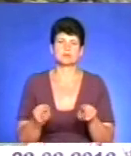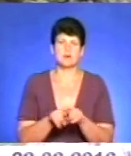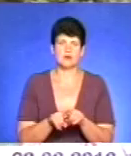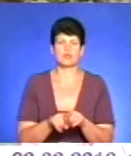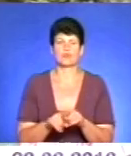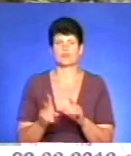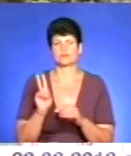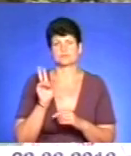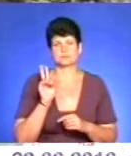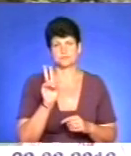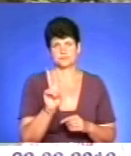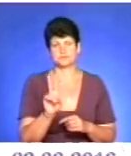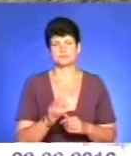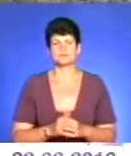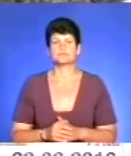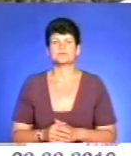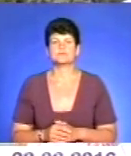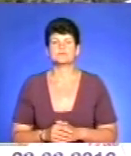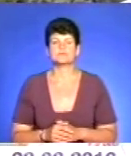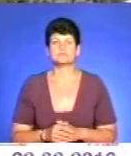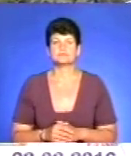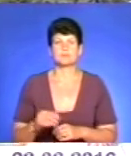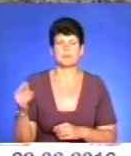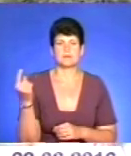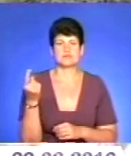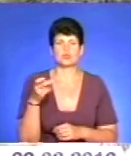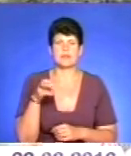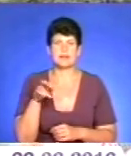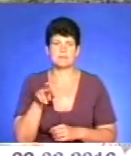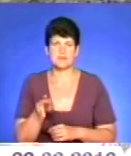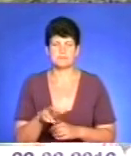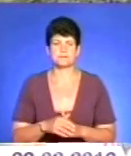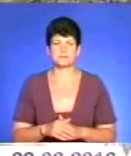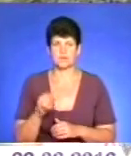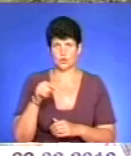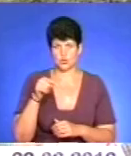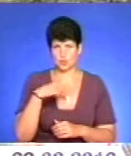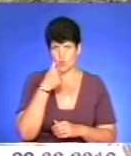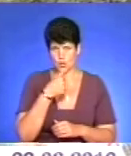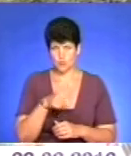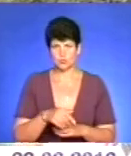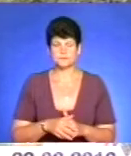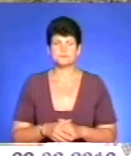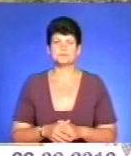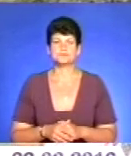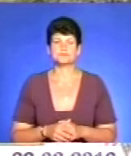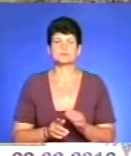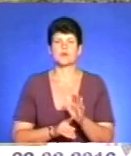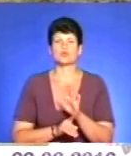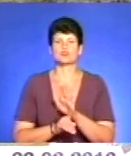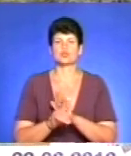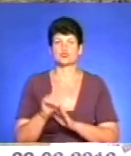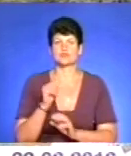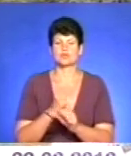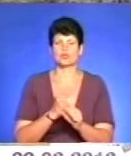в електротранспорті. З 1 липня цього року розпочнуться